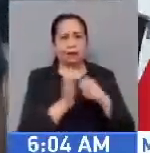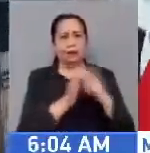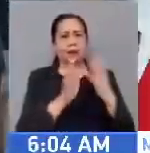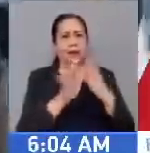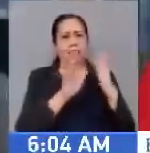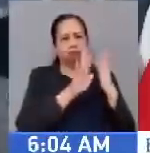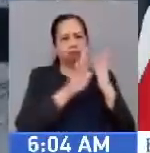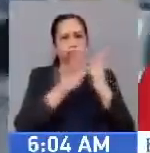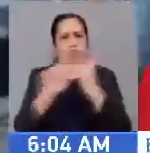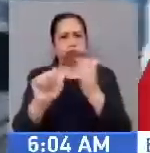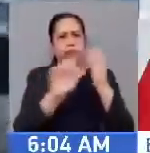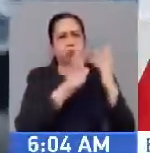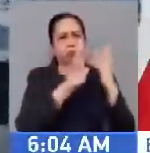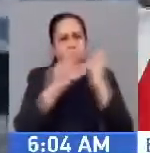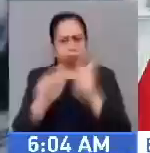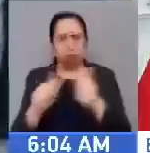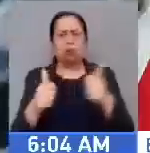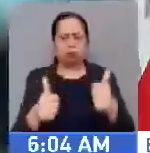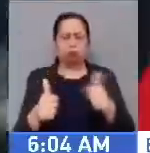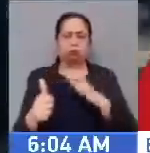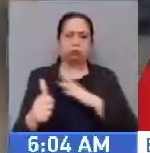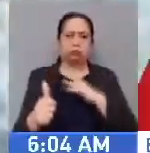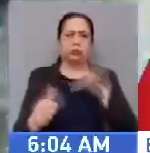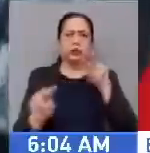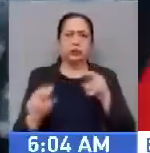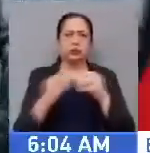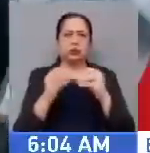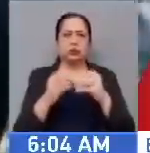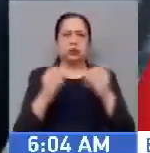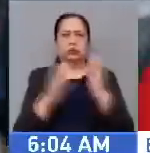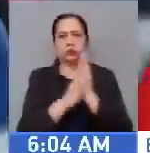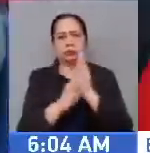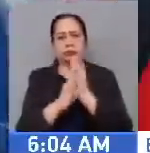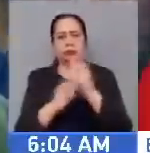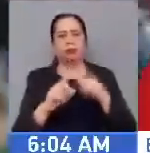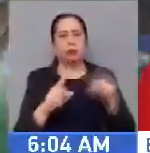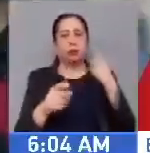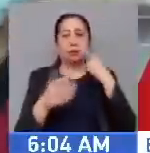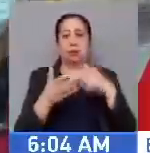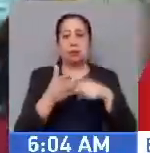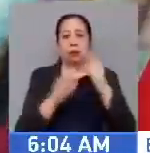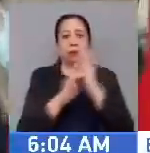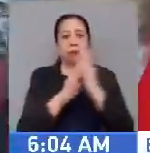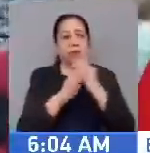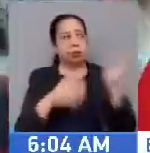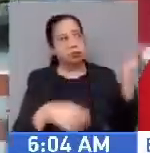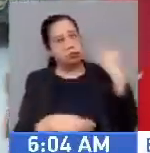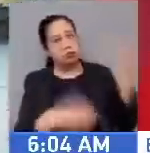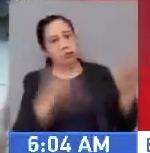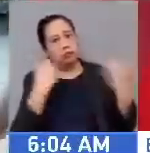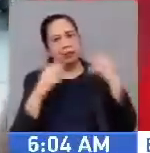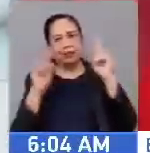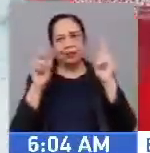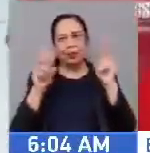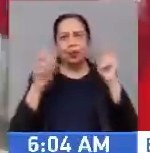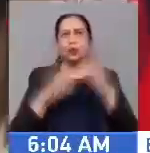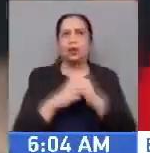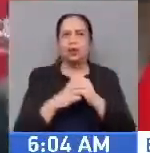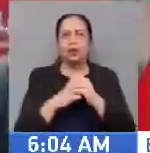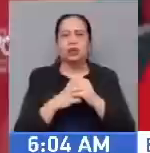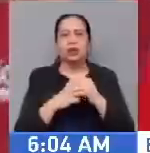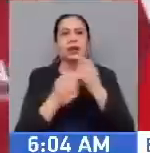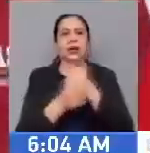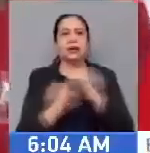at marami tayo nakikita na mga bus. Ang sinasabi sa atin ng mga bus dispatcher, meron sila mga tinatawag na mga rescue buses